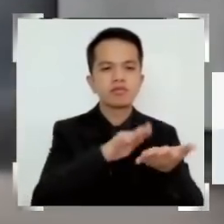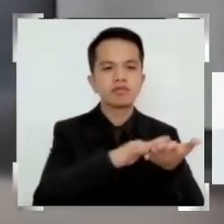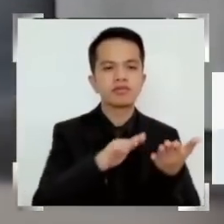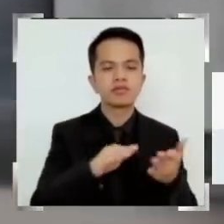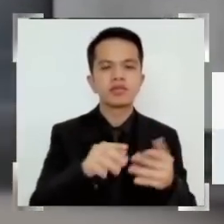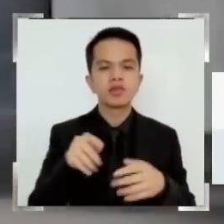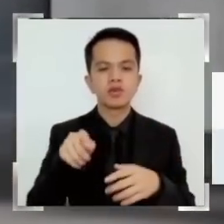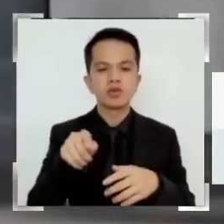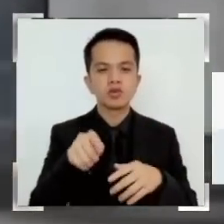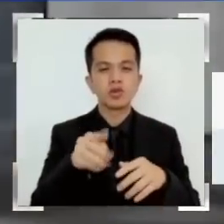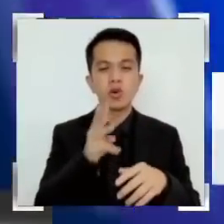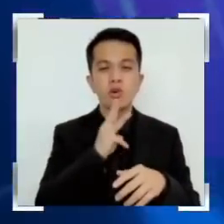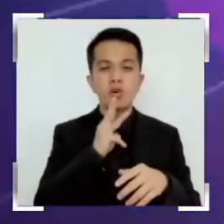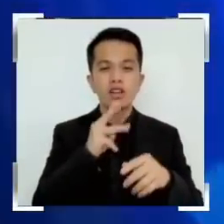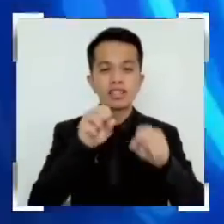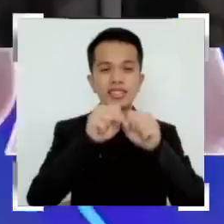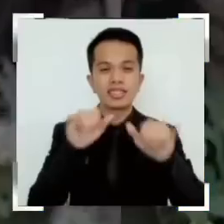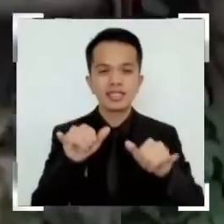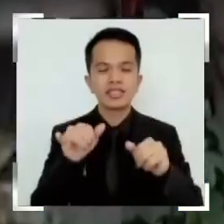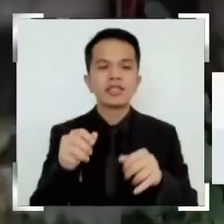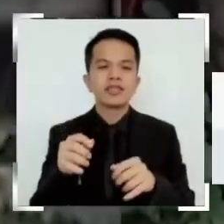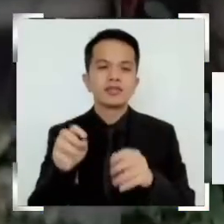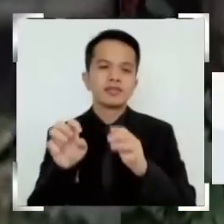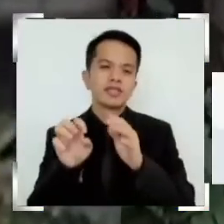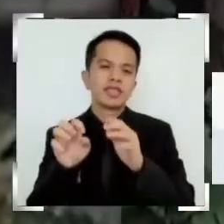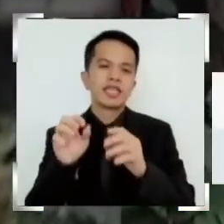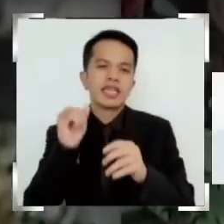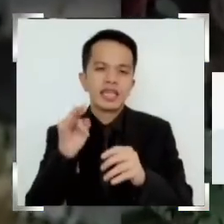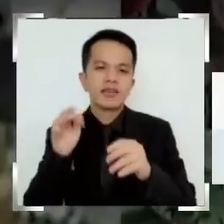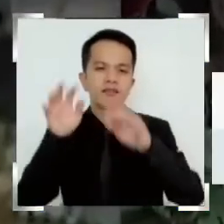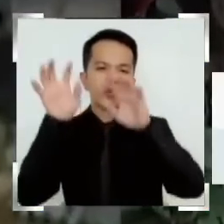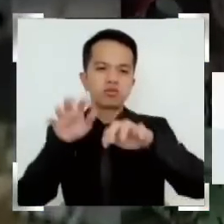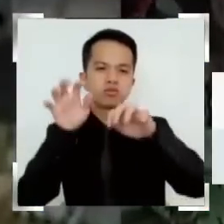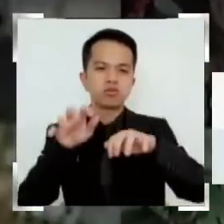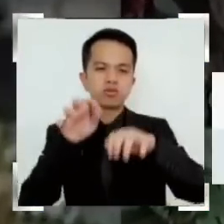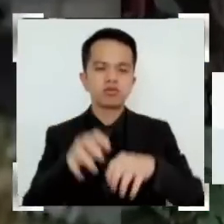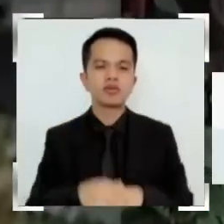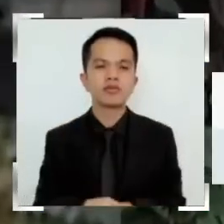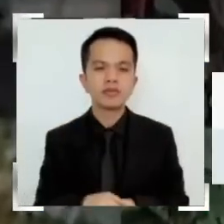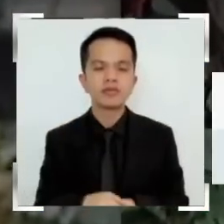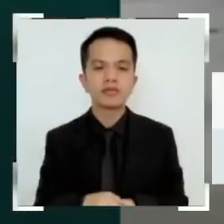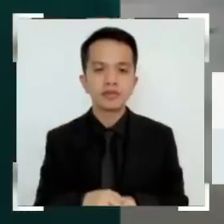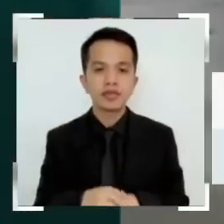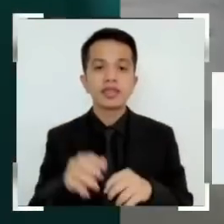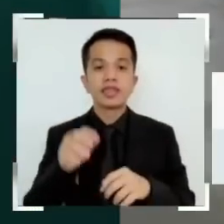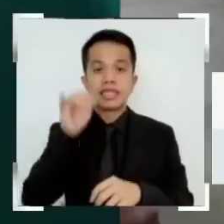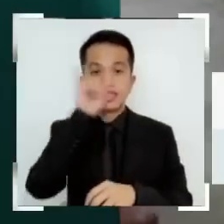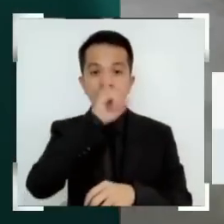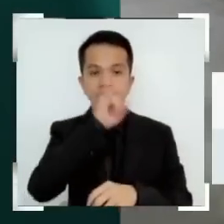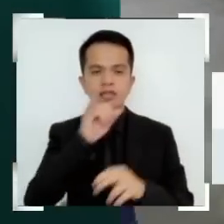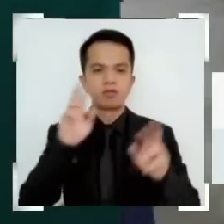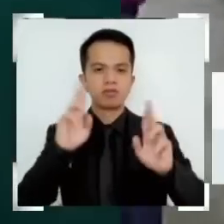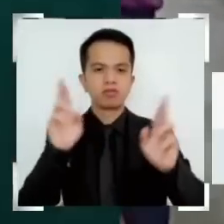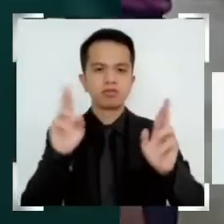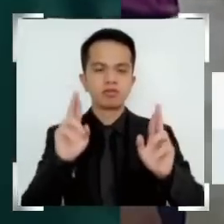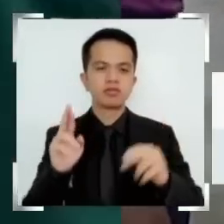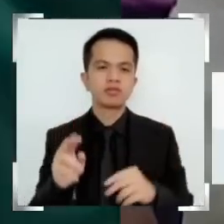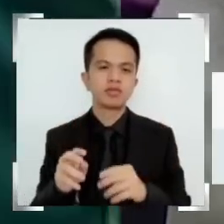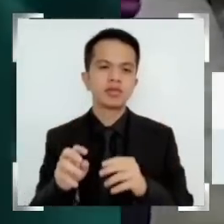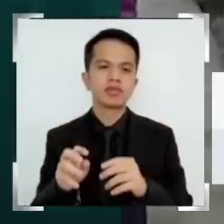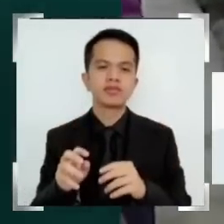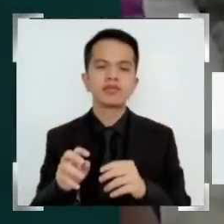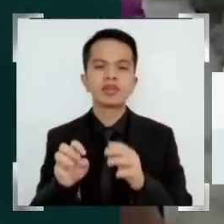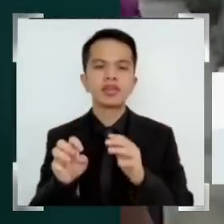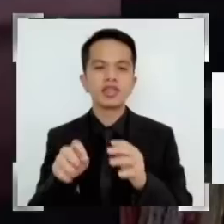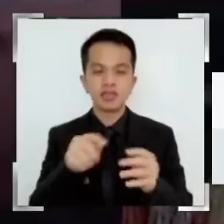pagbaha sakaling lumakas ang ulan. Sa Iloilo, kanya-kanyang paghahanda ang mga residente, gaya ng mga naglalaba habang mainit